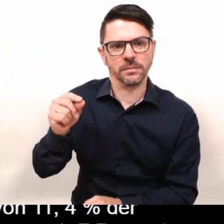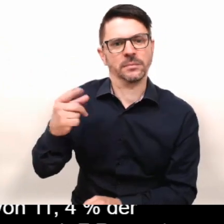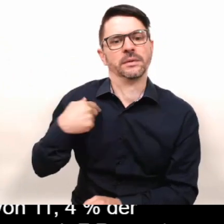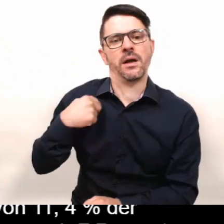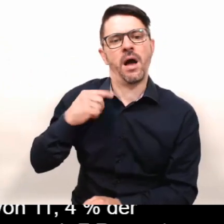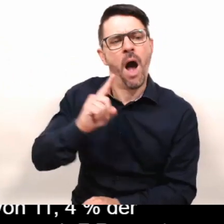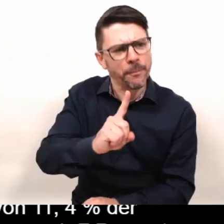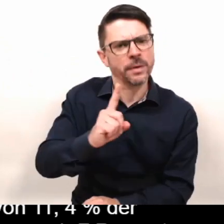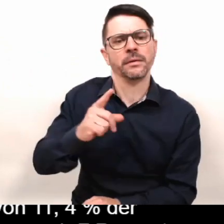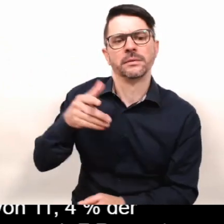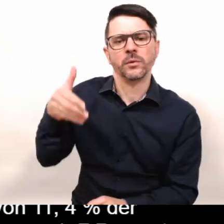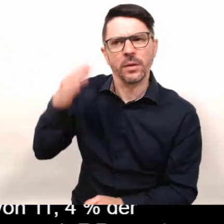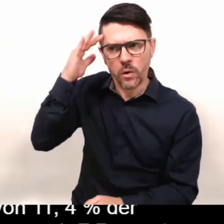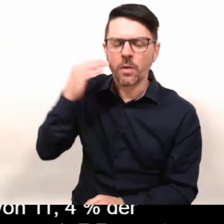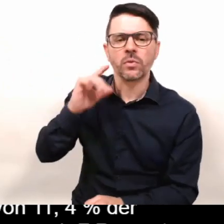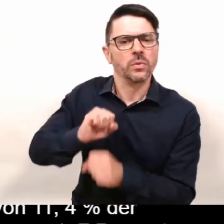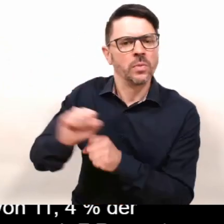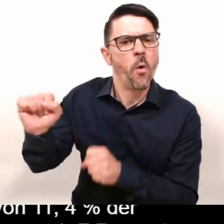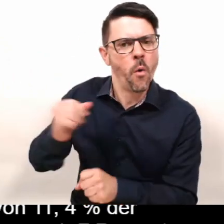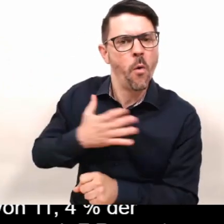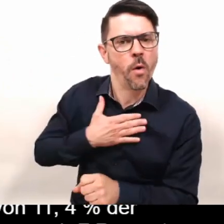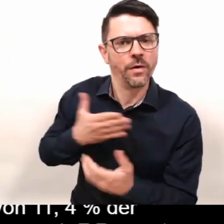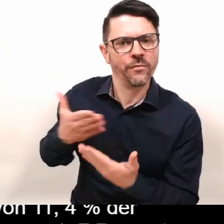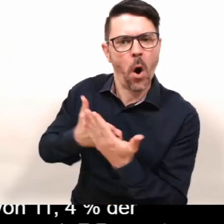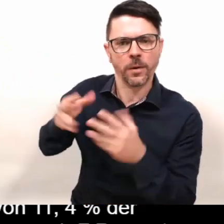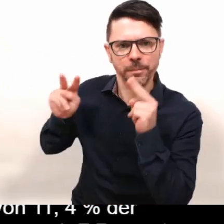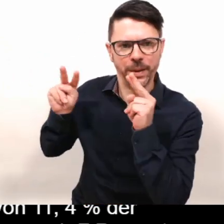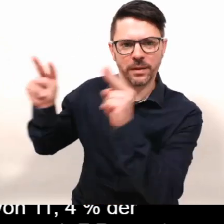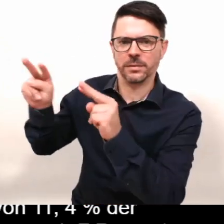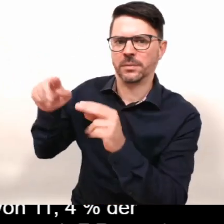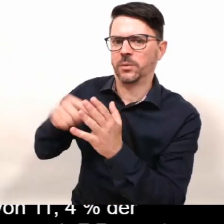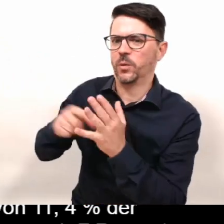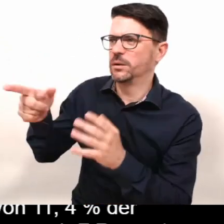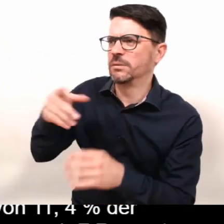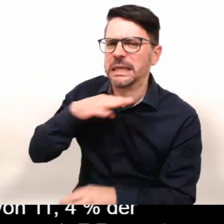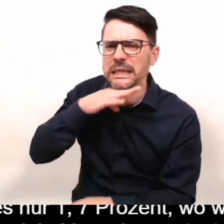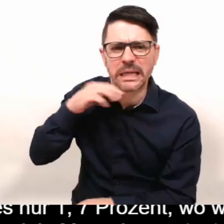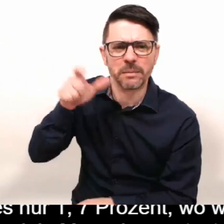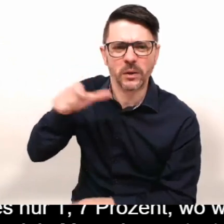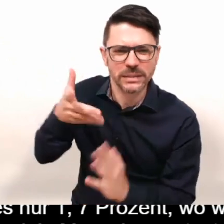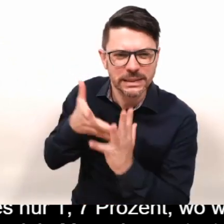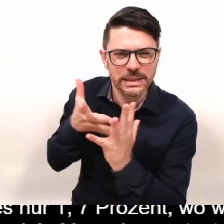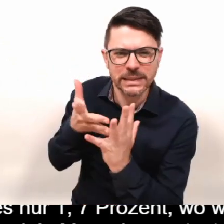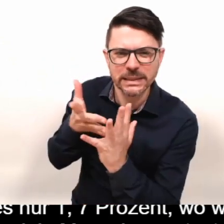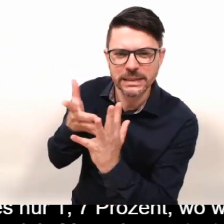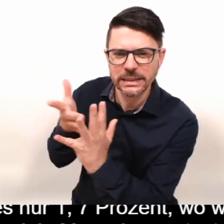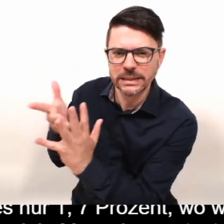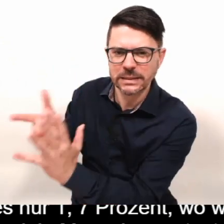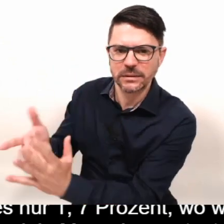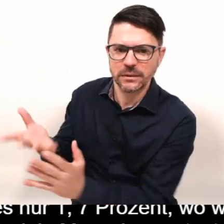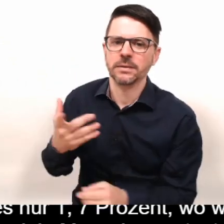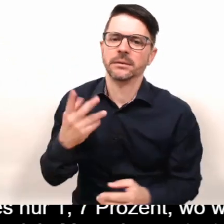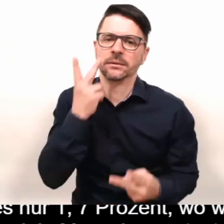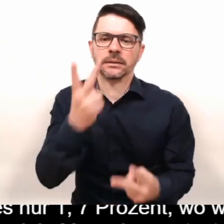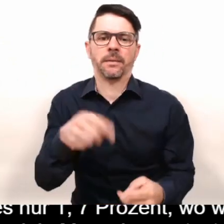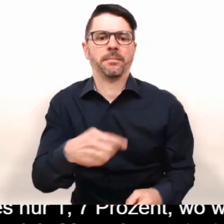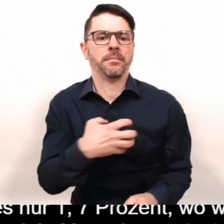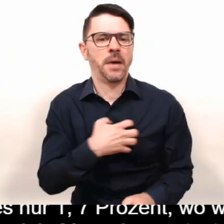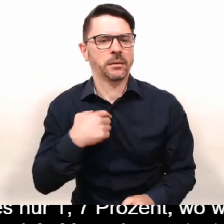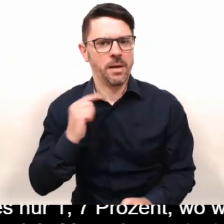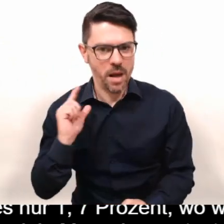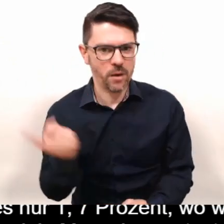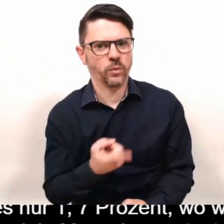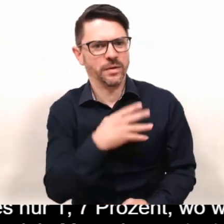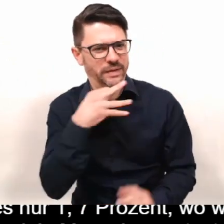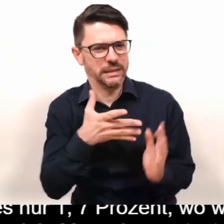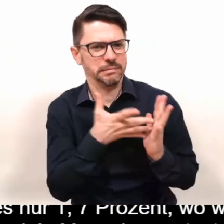testen. Das kann aber auch dazu führen, dass wir da und dort, wo eine Reihentestung vornehmen, wo vielleicht auch ein Verdachtsfall schon da ist, dass dann die Zahlen